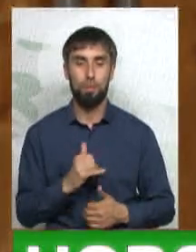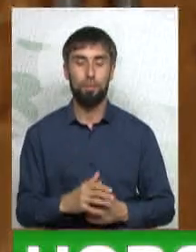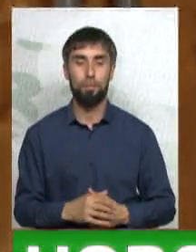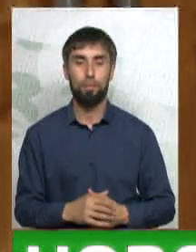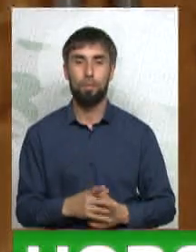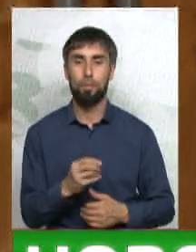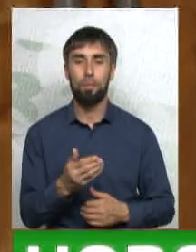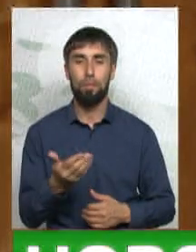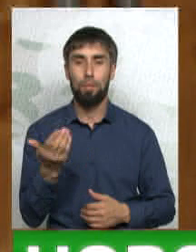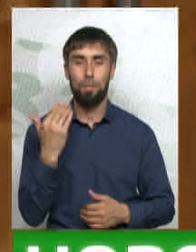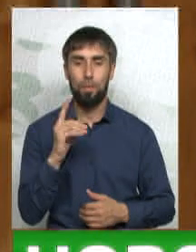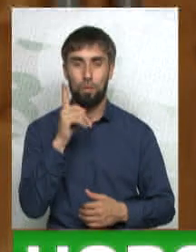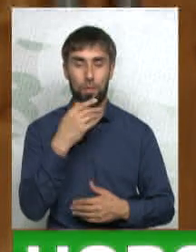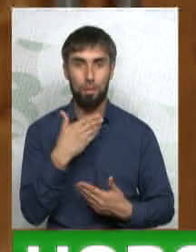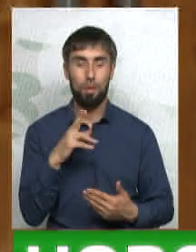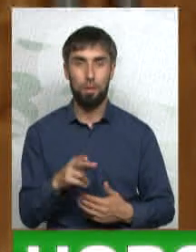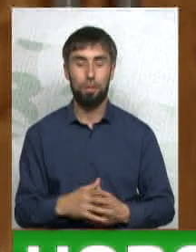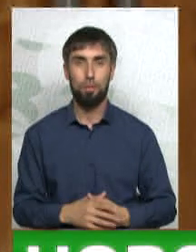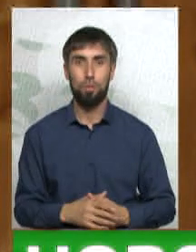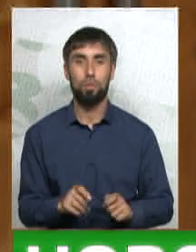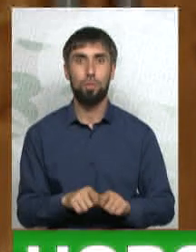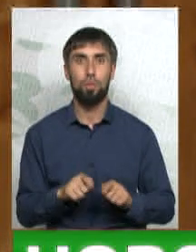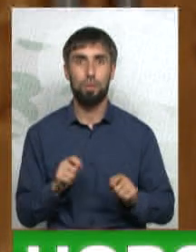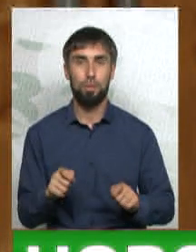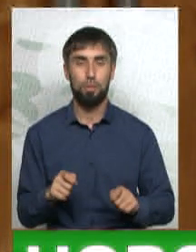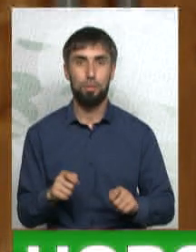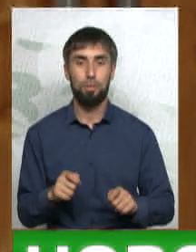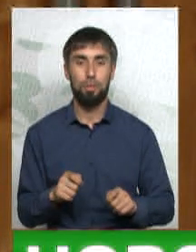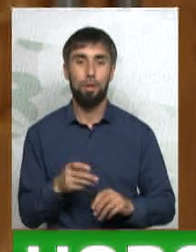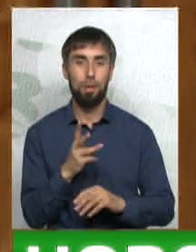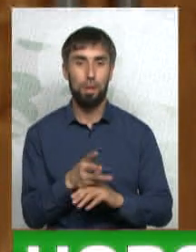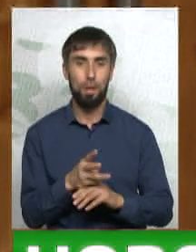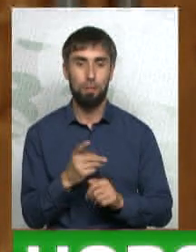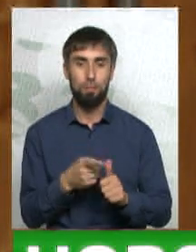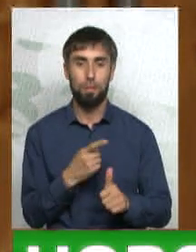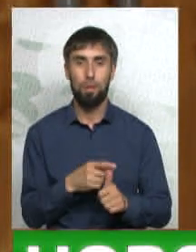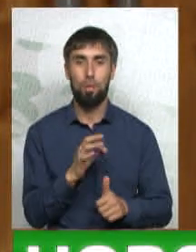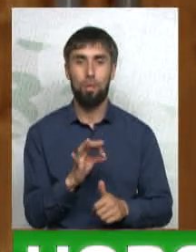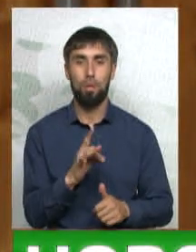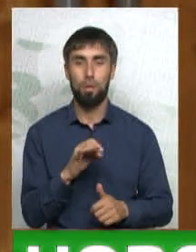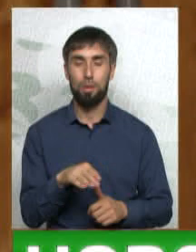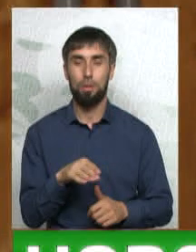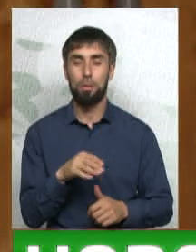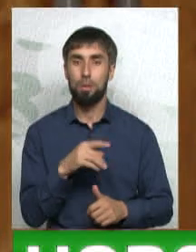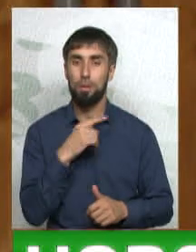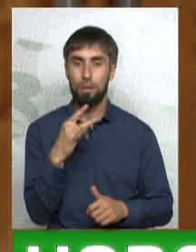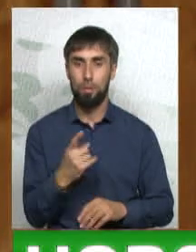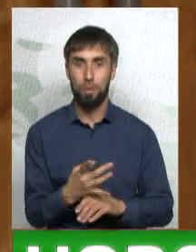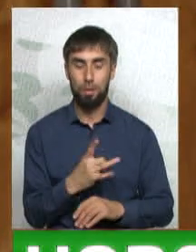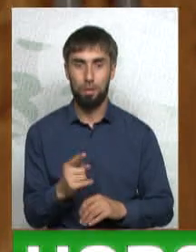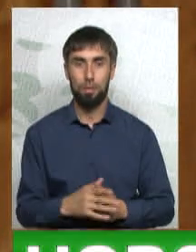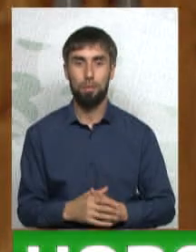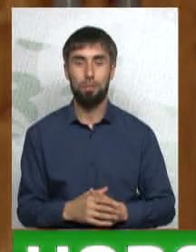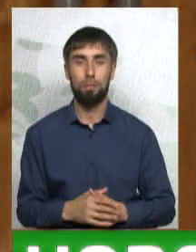не так давно, еще года нет, как создан камерный оркестр впервые в республике. Вот как